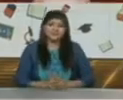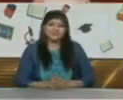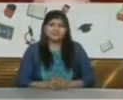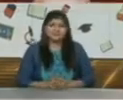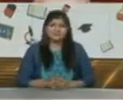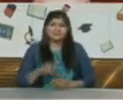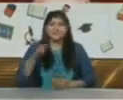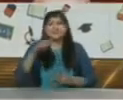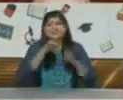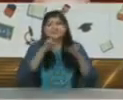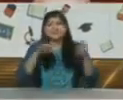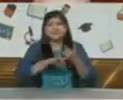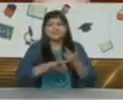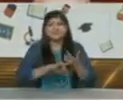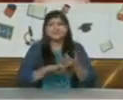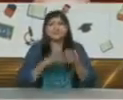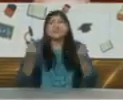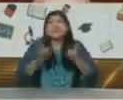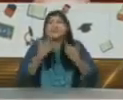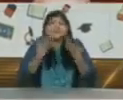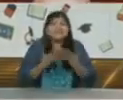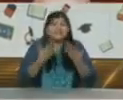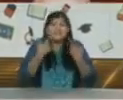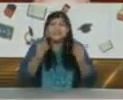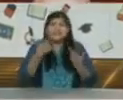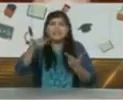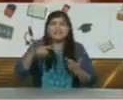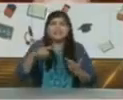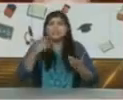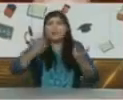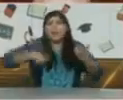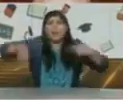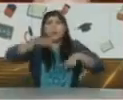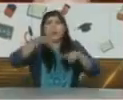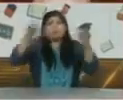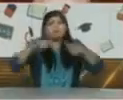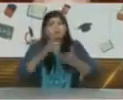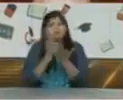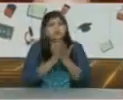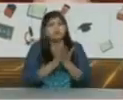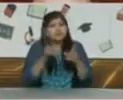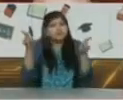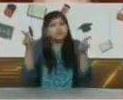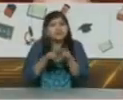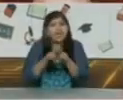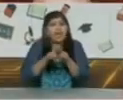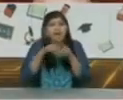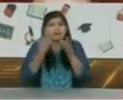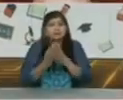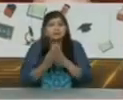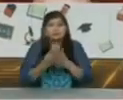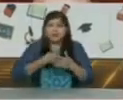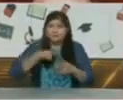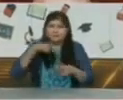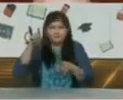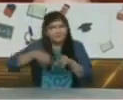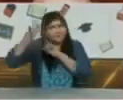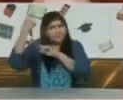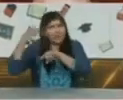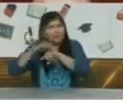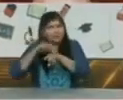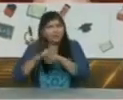लेकिन आपका सवाल मैं समझता हूं ज्यादातर विद्यार्थियों के मन में ही रहता है। जब मैं भी तुम्हारी तरह पढ़ता था